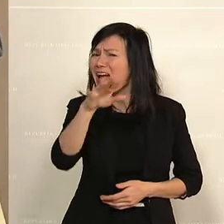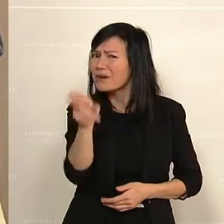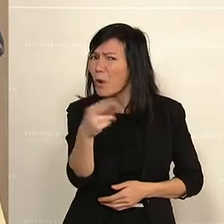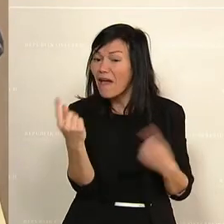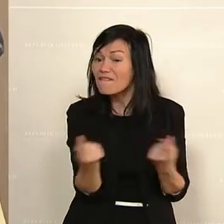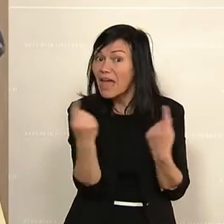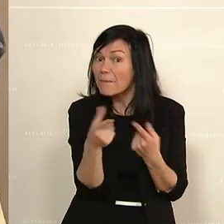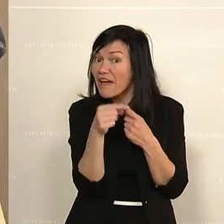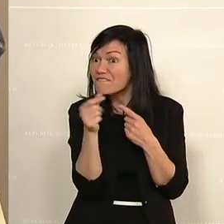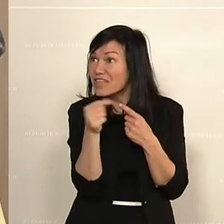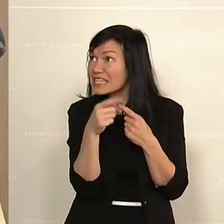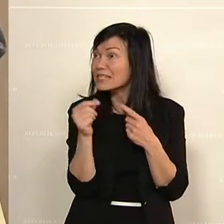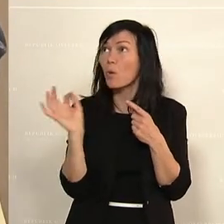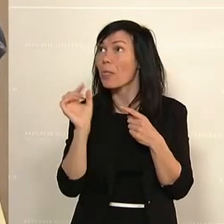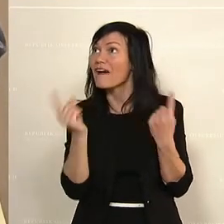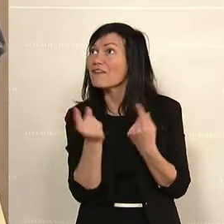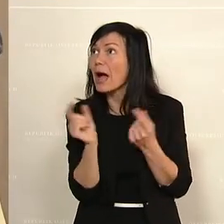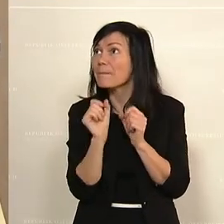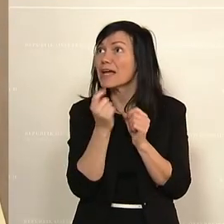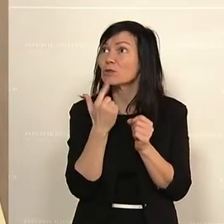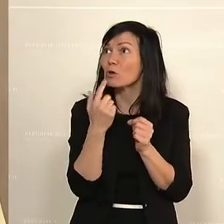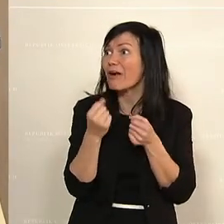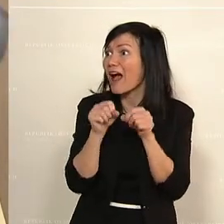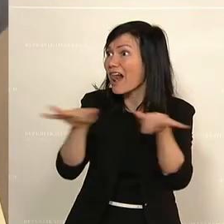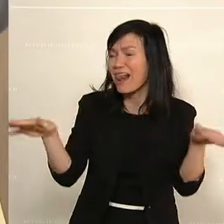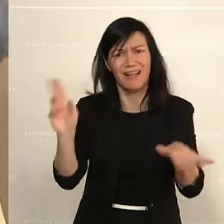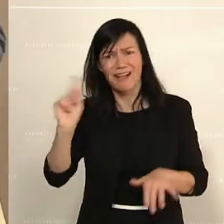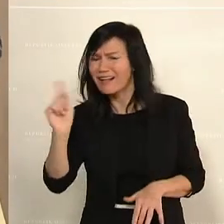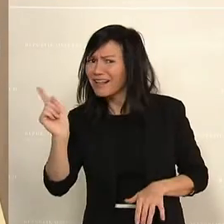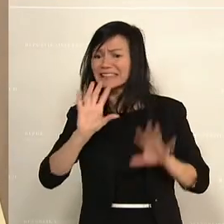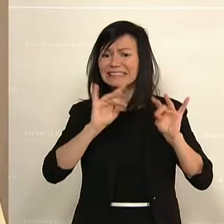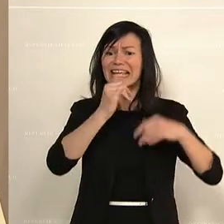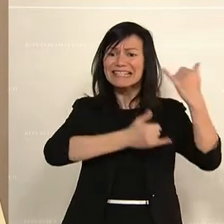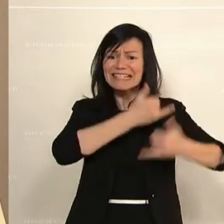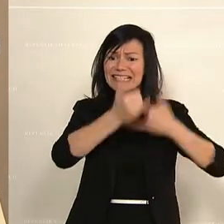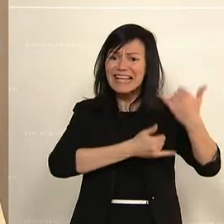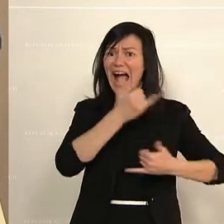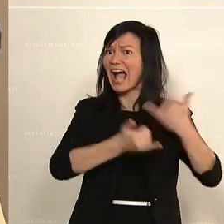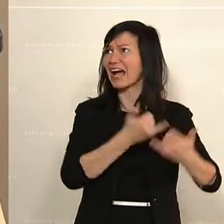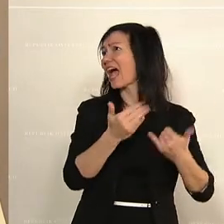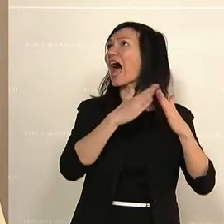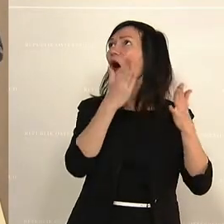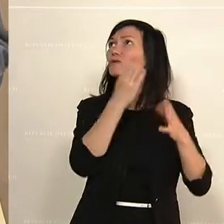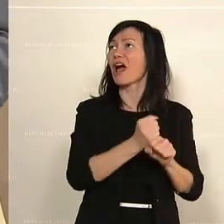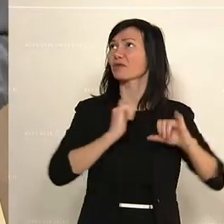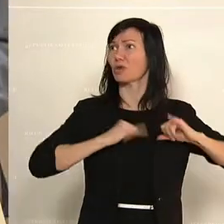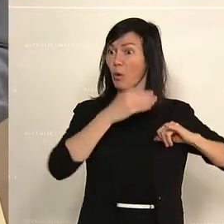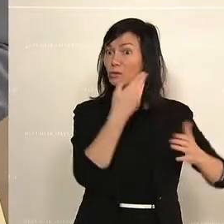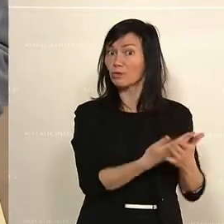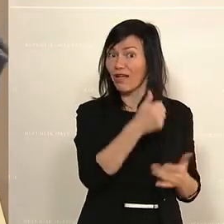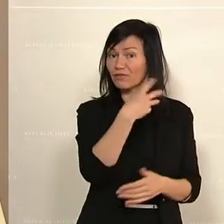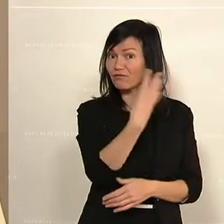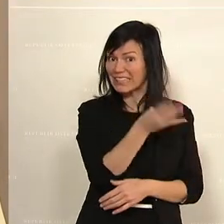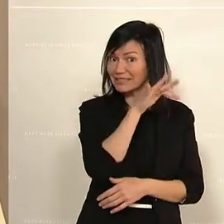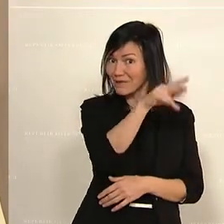halbes Jahresbudget, 10 Jahreshaushalte des Bundeslandes Tirol. Sie sprechen von einem Bärgeck. Ich hätte mir von Ihnen eigentlich mehr Sachlichkeit